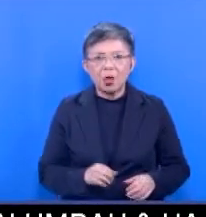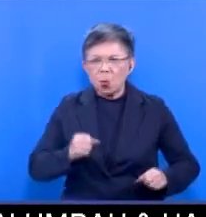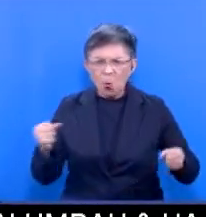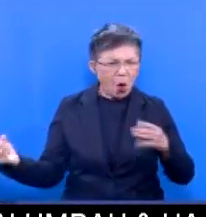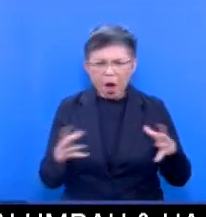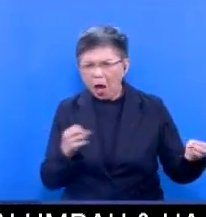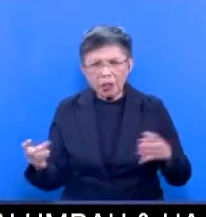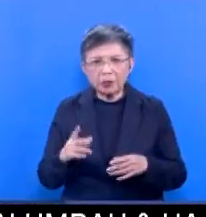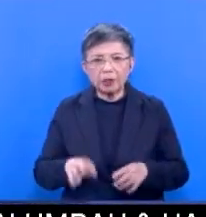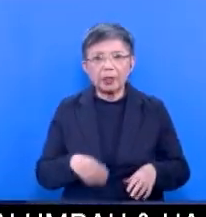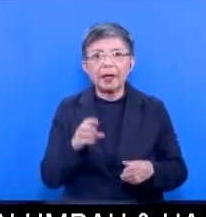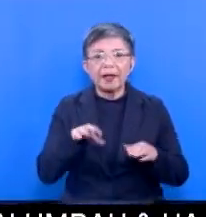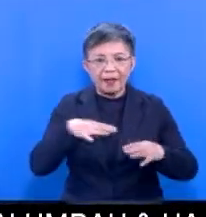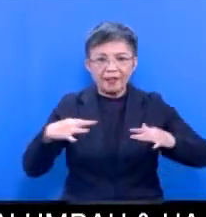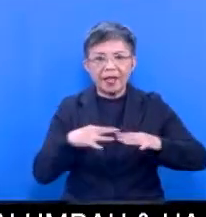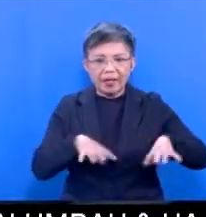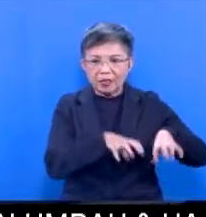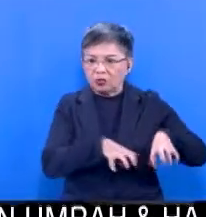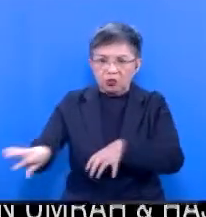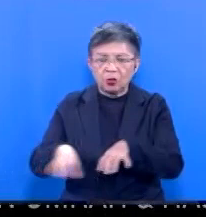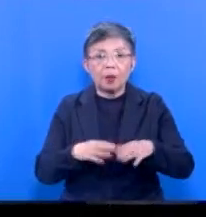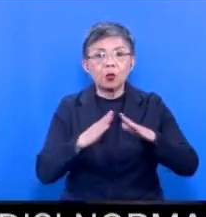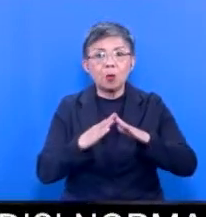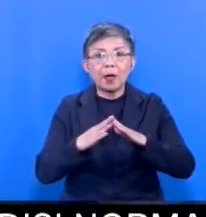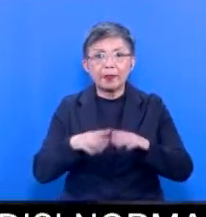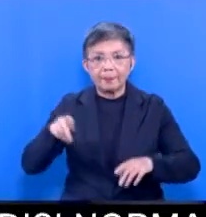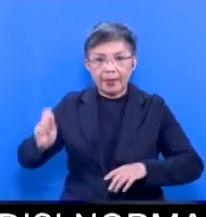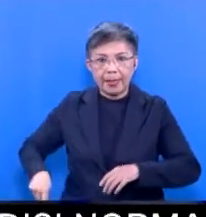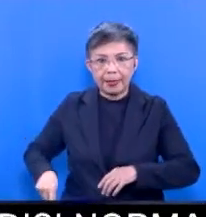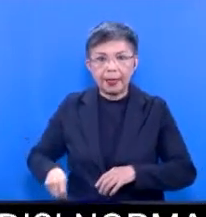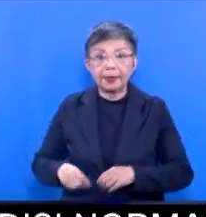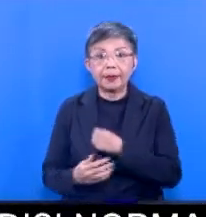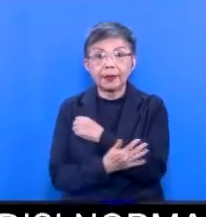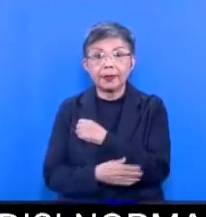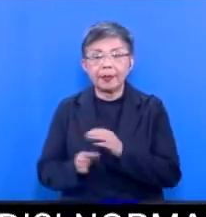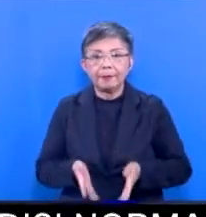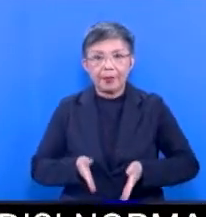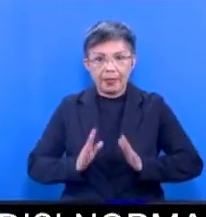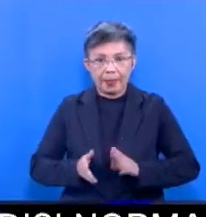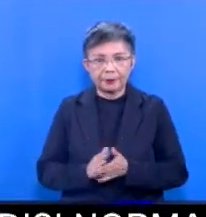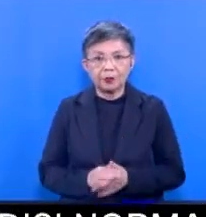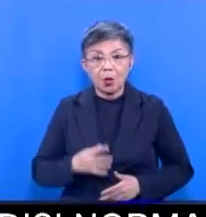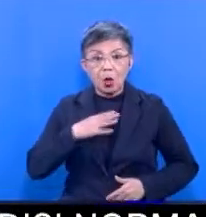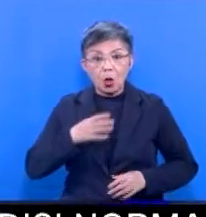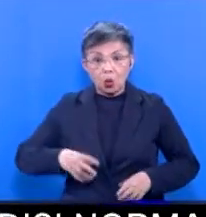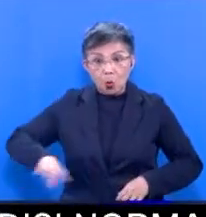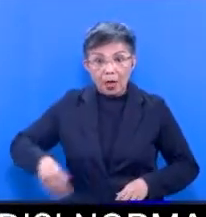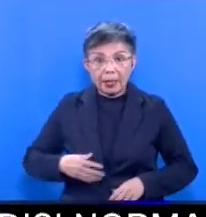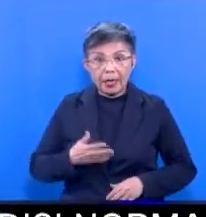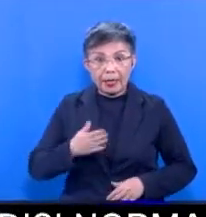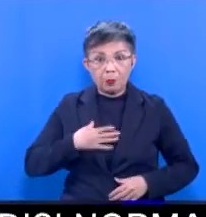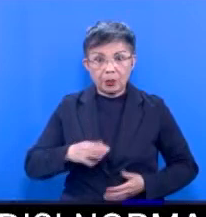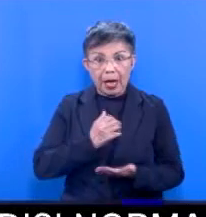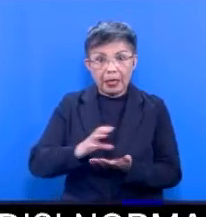Kericuhan mewarnai eksekusi tanah dan rumah yang dilakukan Pengadilan Negeri Medan Sumatera Utara. Keluarga ahli waris tergugat